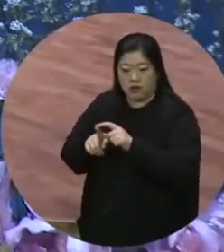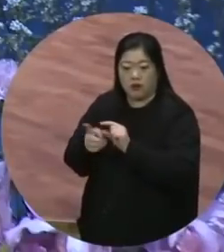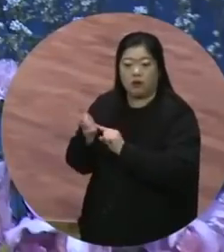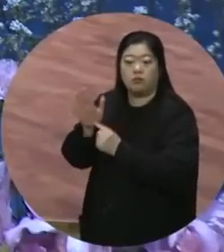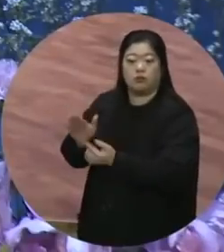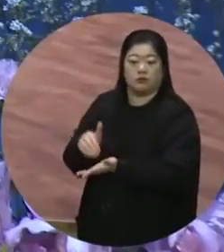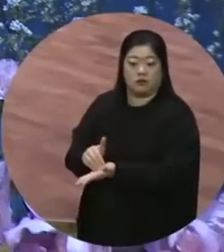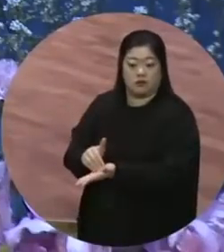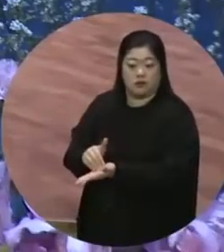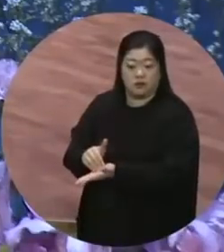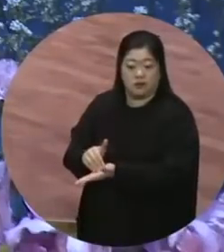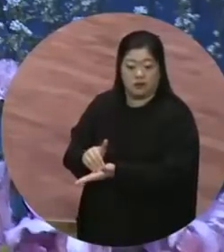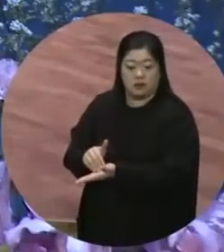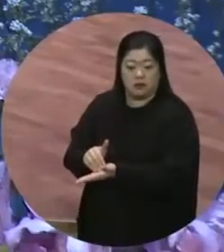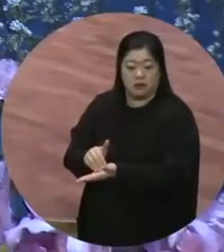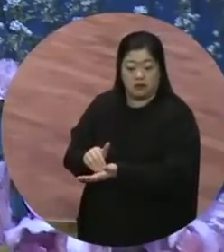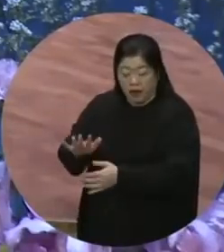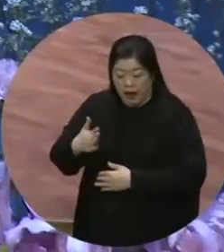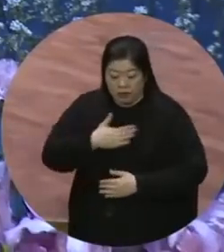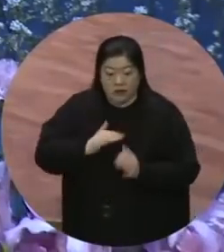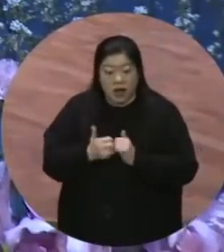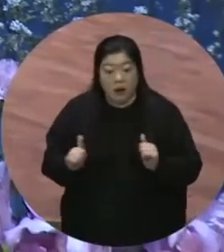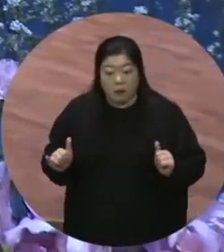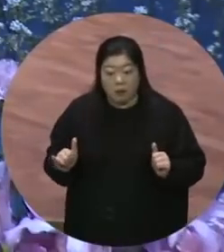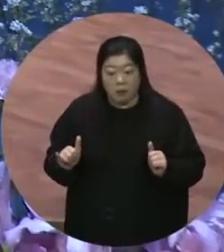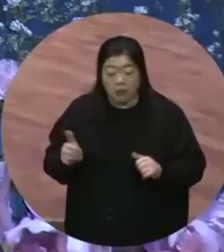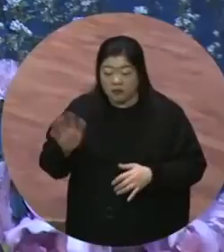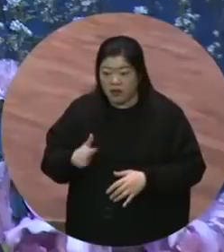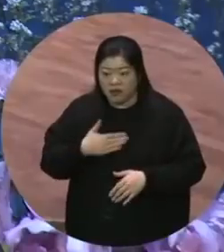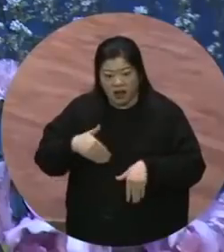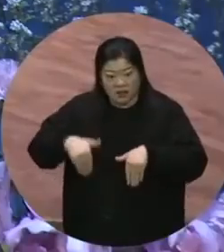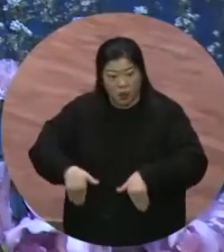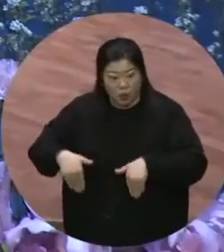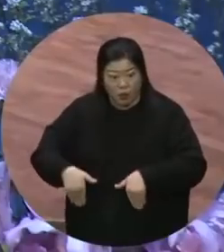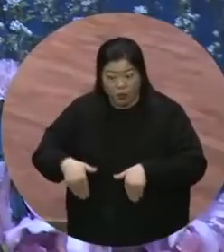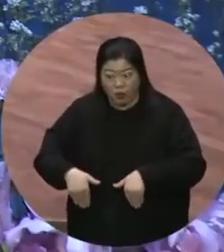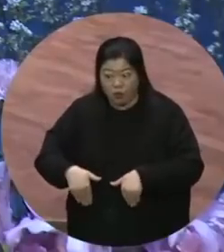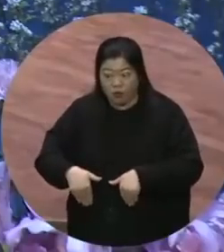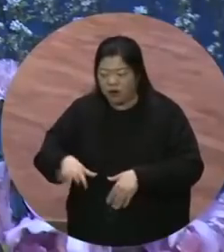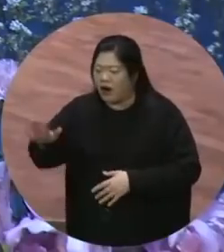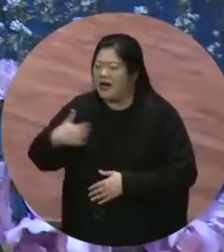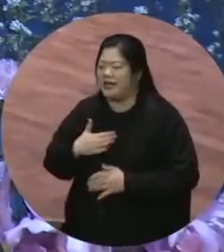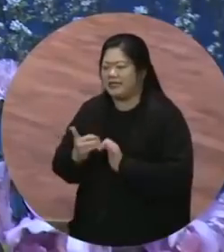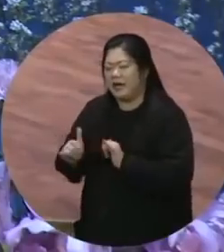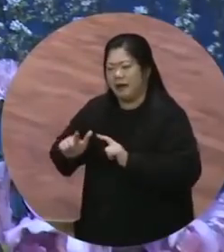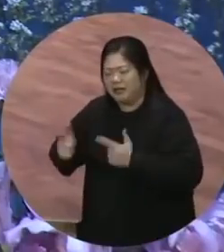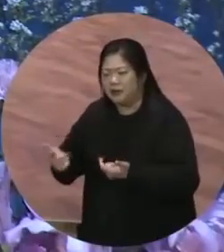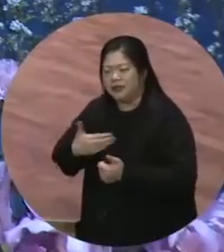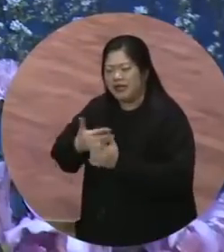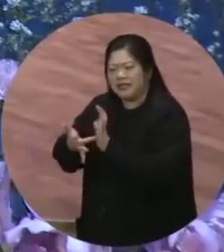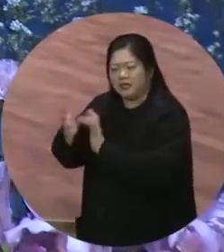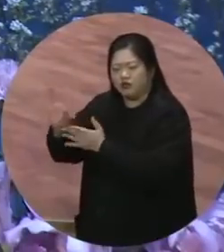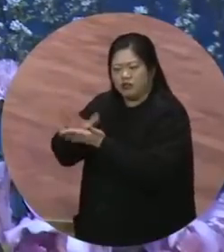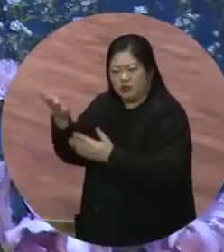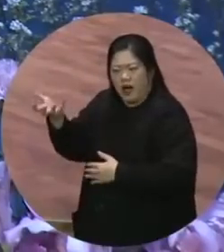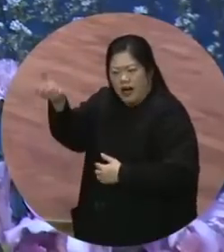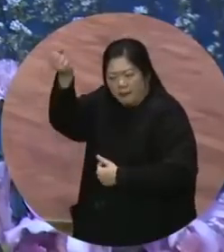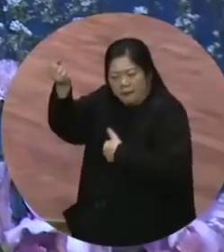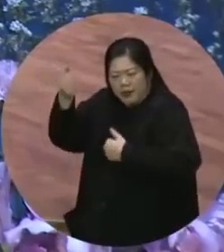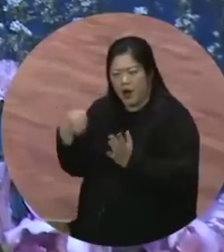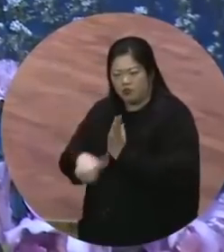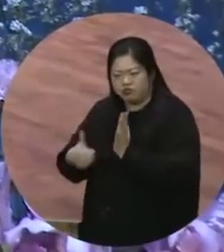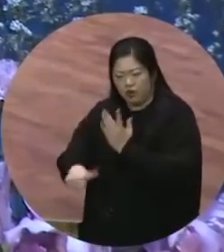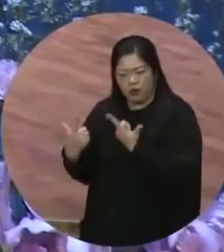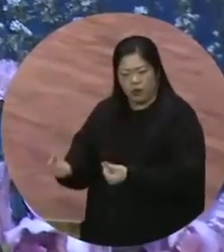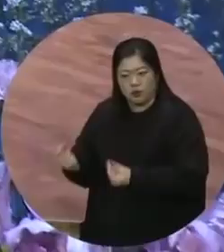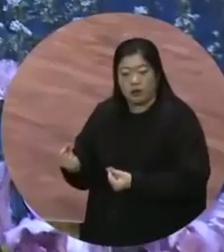이 말은 그 당시로서는 이건 보통 말이 아니에요. 사람이 아니라 예수 그리스도의 것으로, 예수 그리스도의